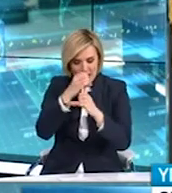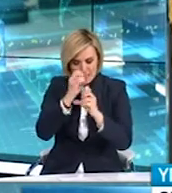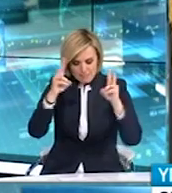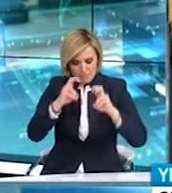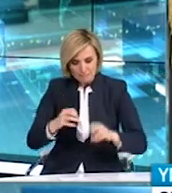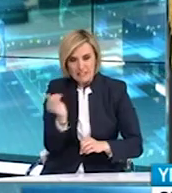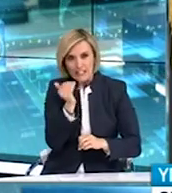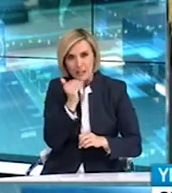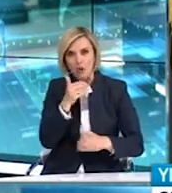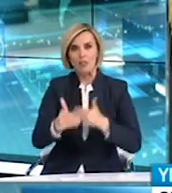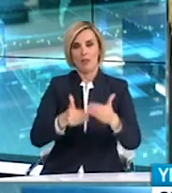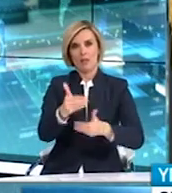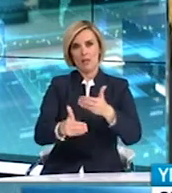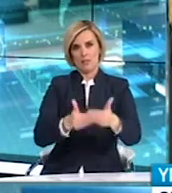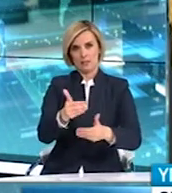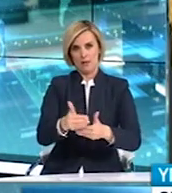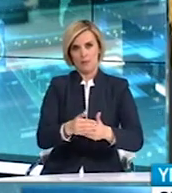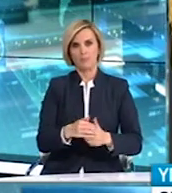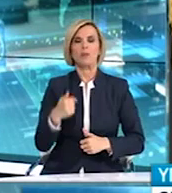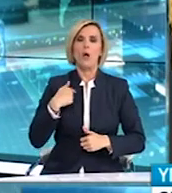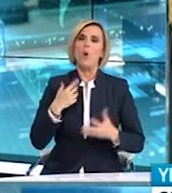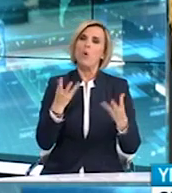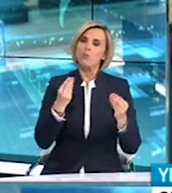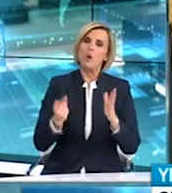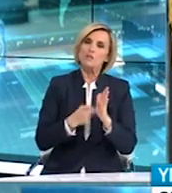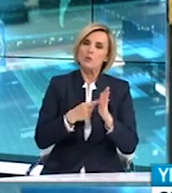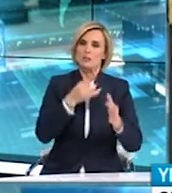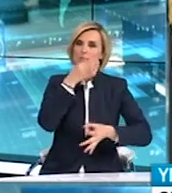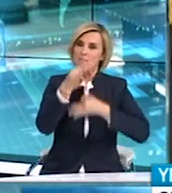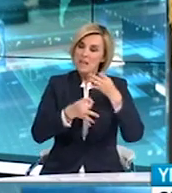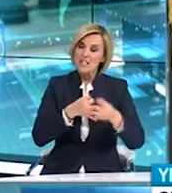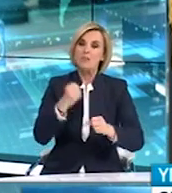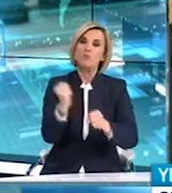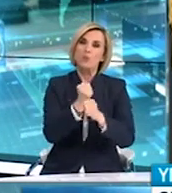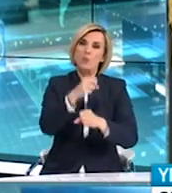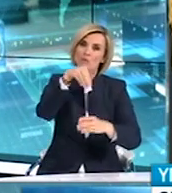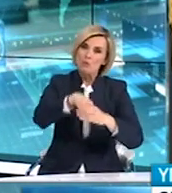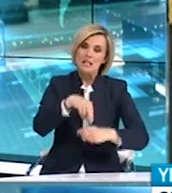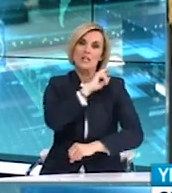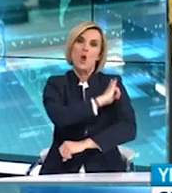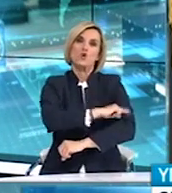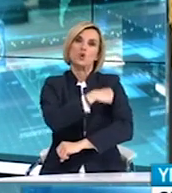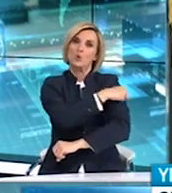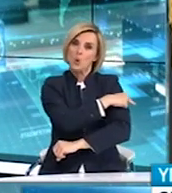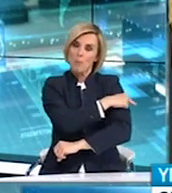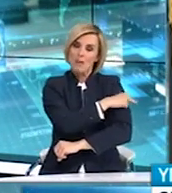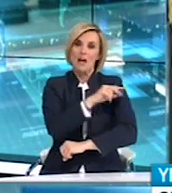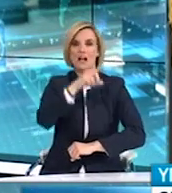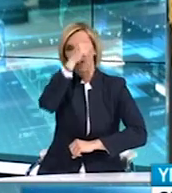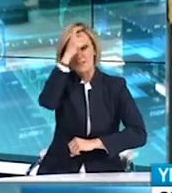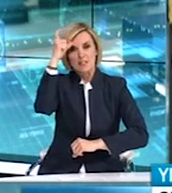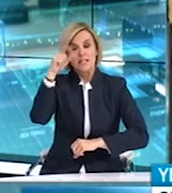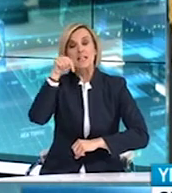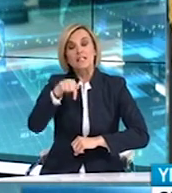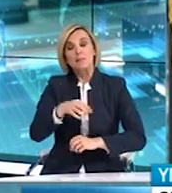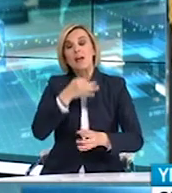ιό. Με έχετε ακούσει συχνά να μιλώ για το νοσηλευτικό προσωπικό. Θεωρώ πως σήμερα πρέπει να κάνω μνήμα, ειδική